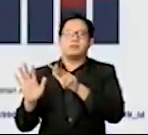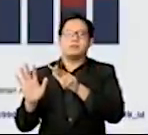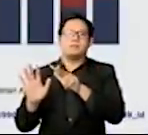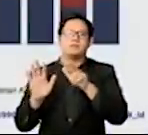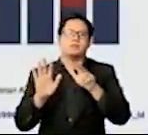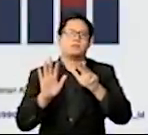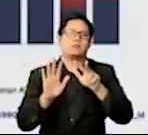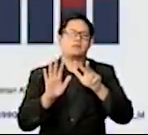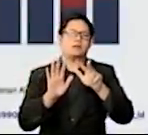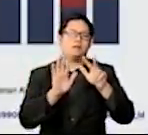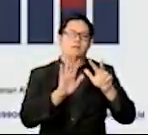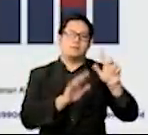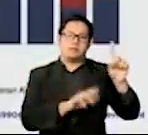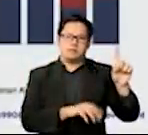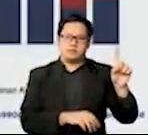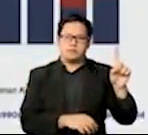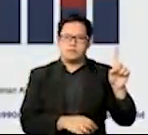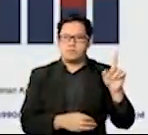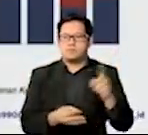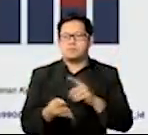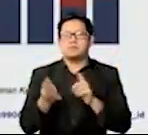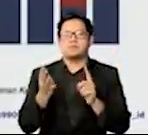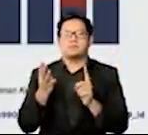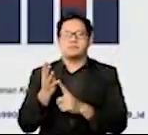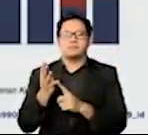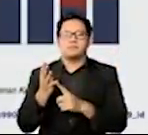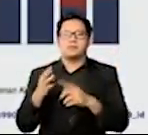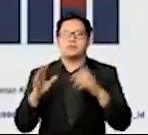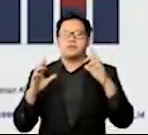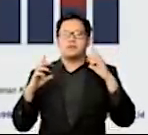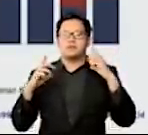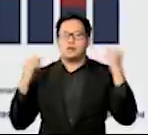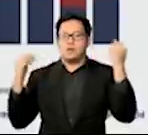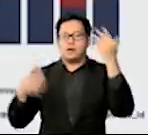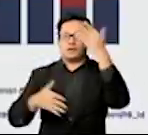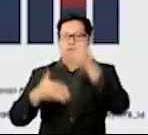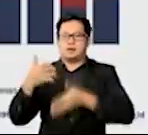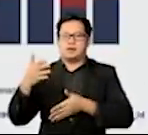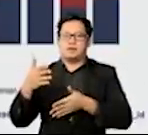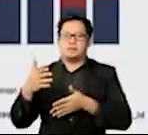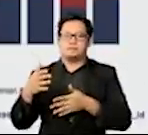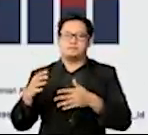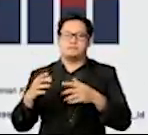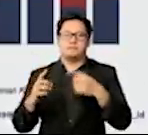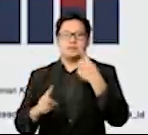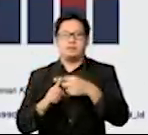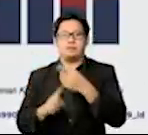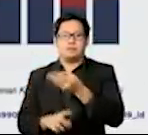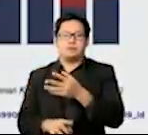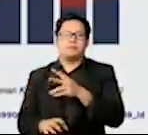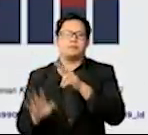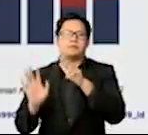8881 Hai yang keempat adalah Jawa Tengah dengan jumlah kasus